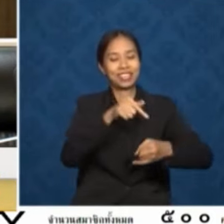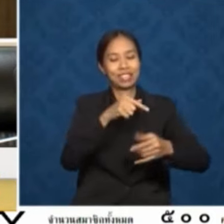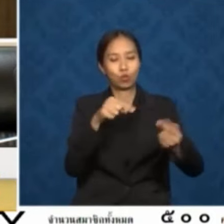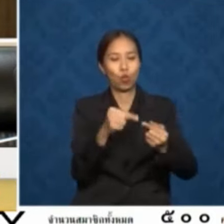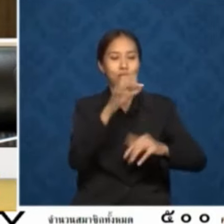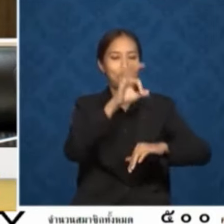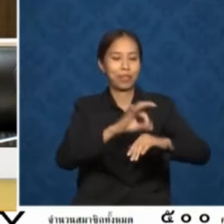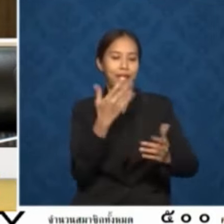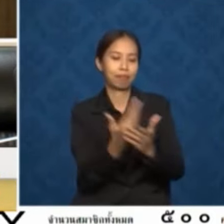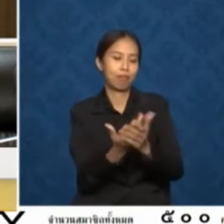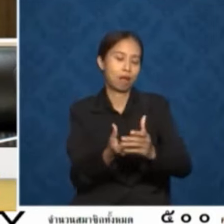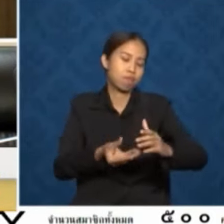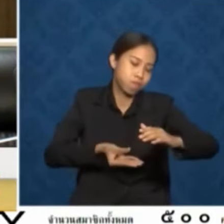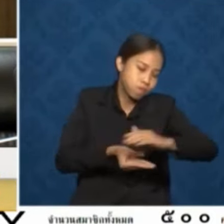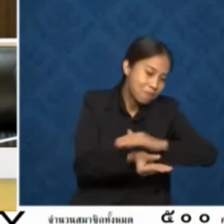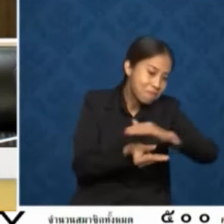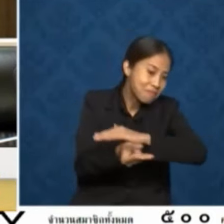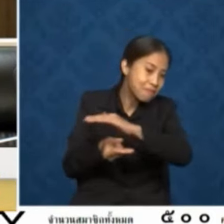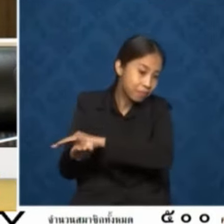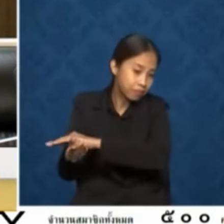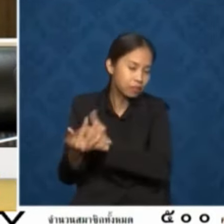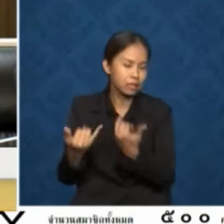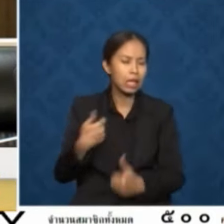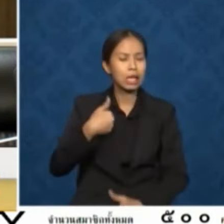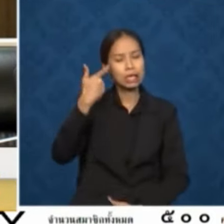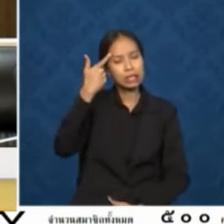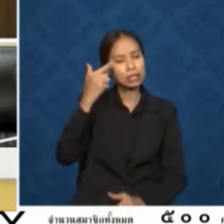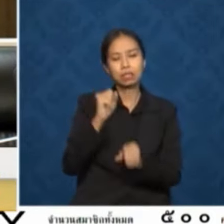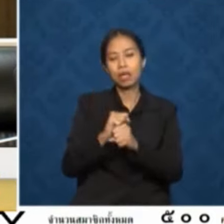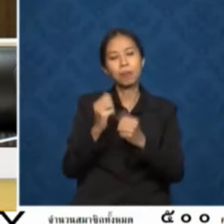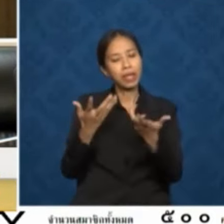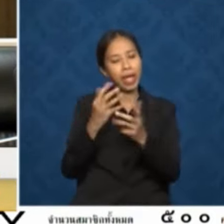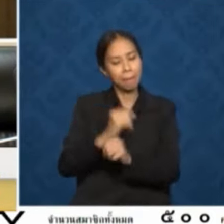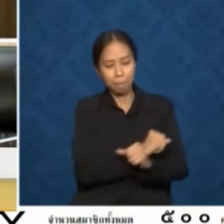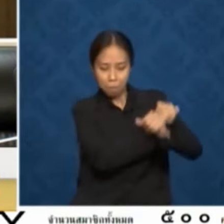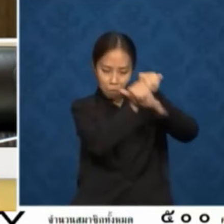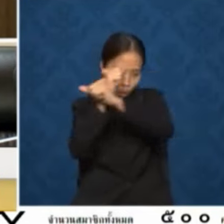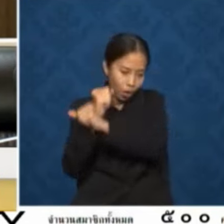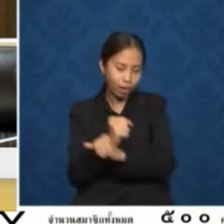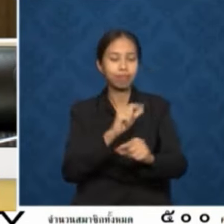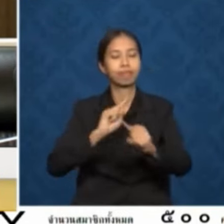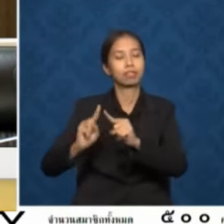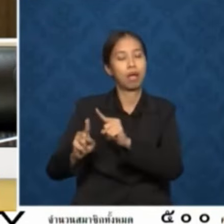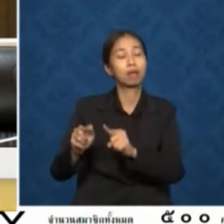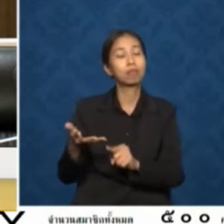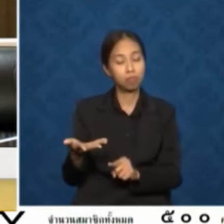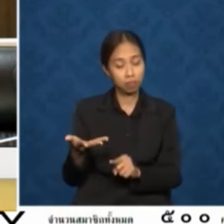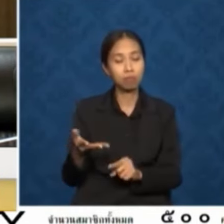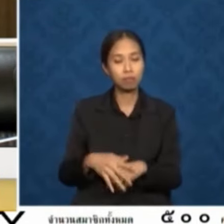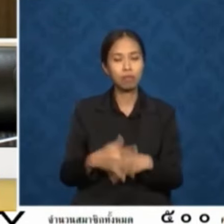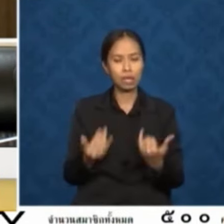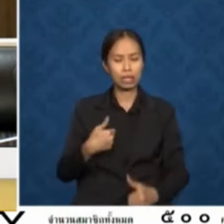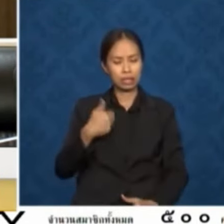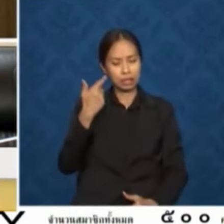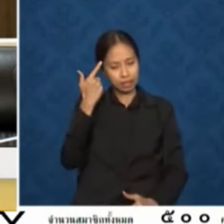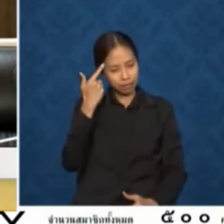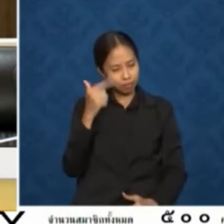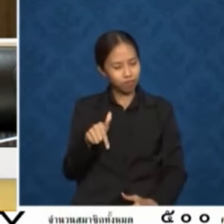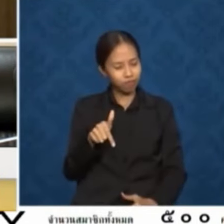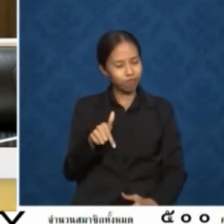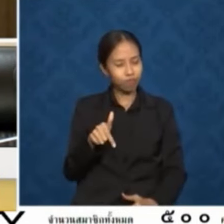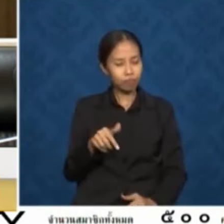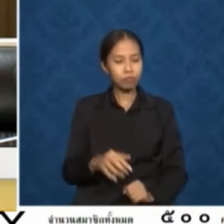แหน่งทำอย่างไรเราจะป้องกันความอยุติธรรมความไม่เป็นธรรมได้เป็นเรื่องปฏิบัติ